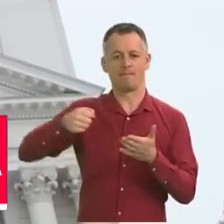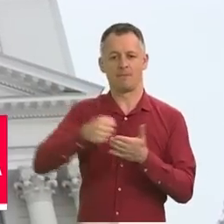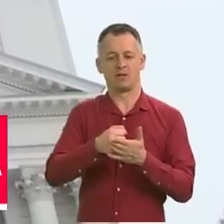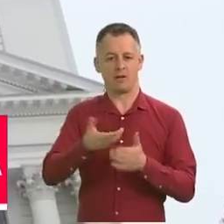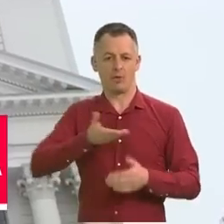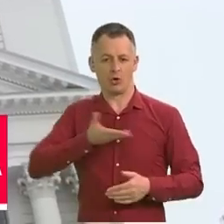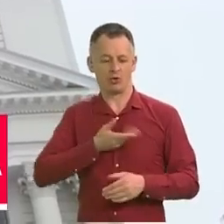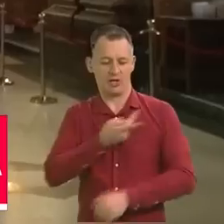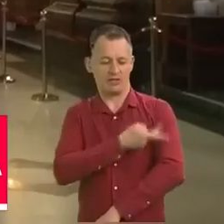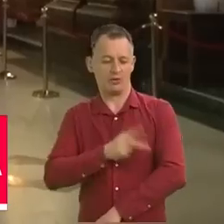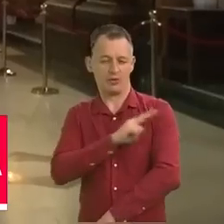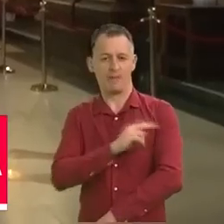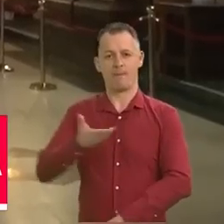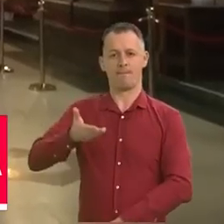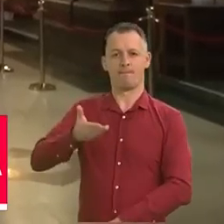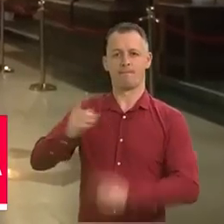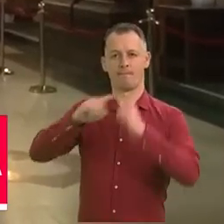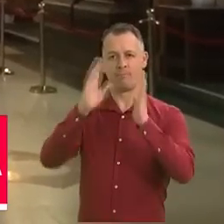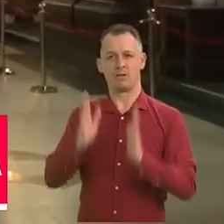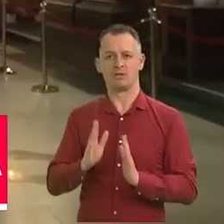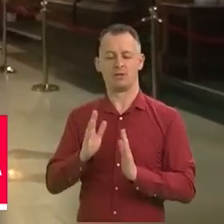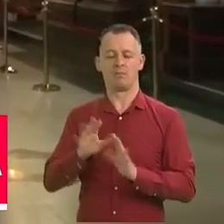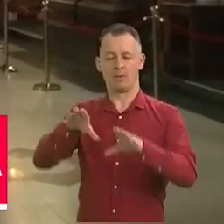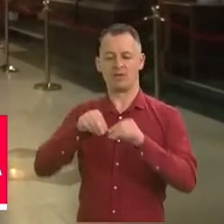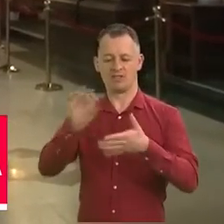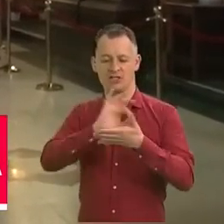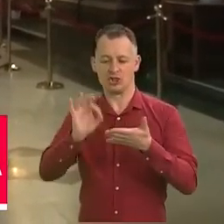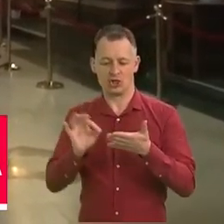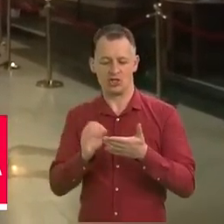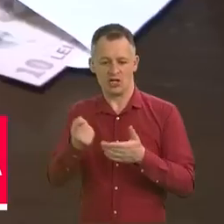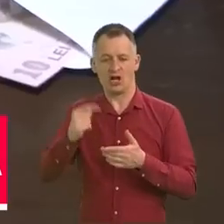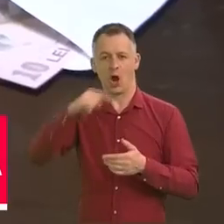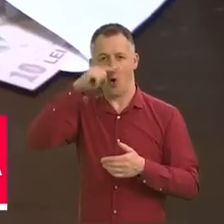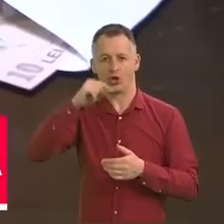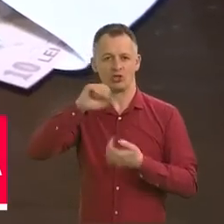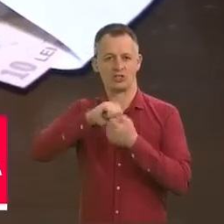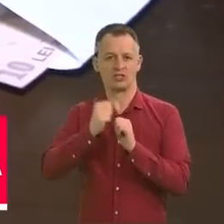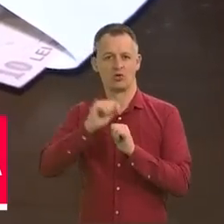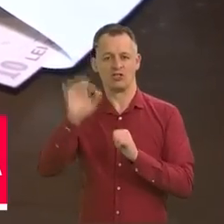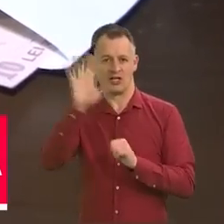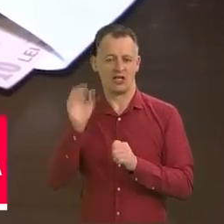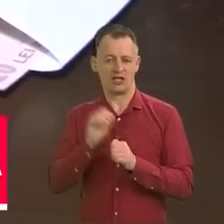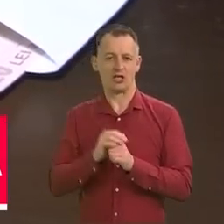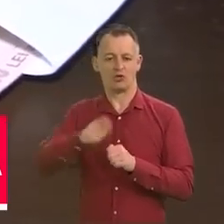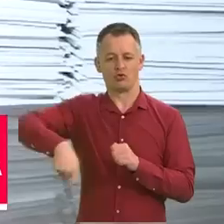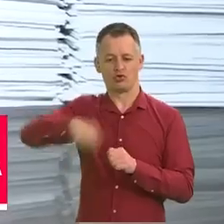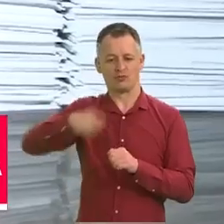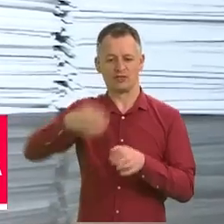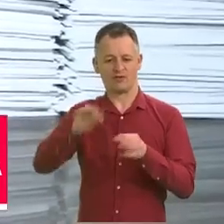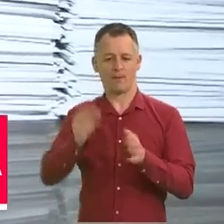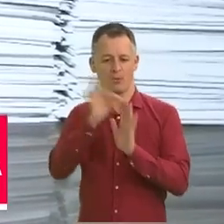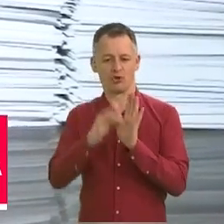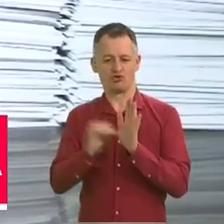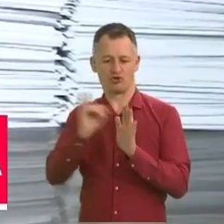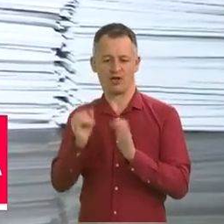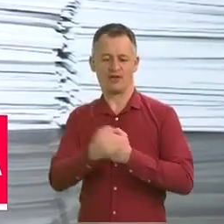Reprezentanții bisericii spun că primesc sute de apeluri și scrisori de la români din alte orașe și din străinătate care vor ca în slujbe să fie pomeniți și cei dragi. Așa că au găsit